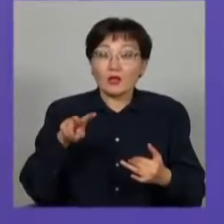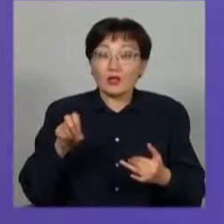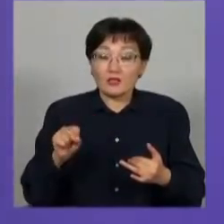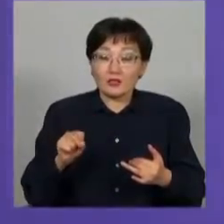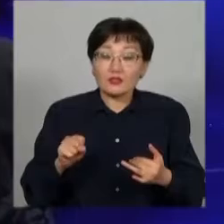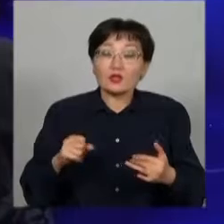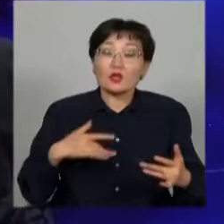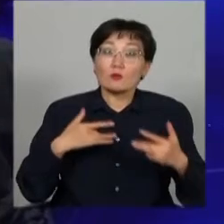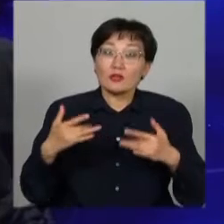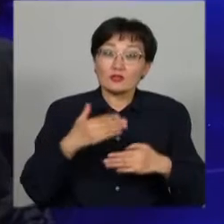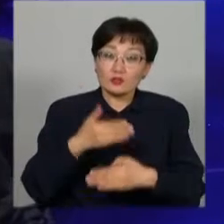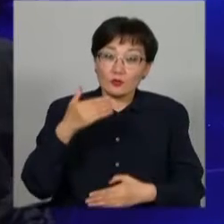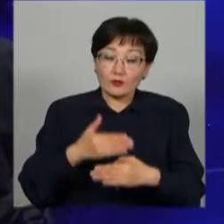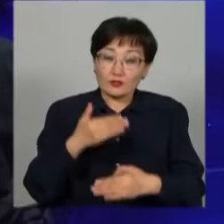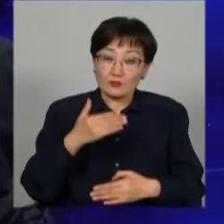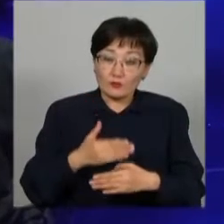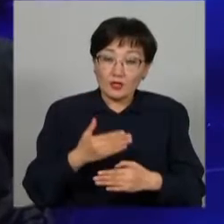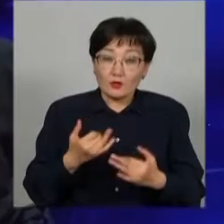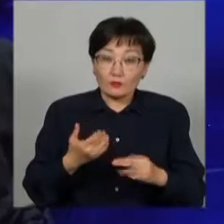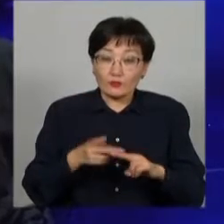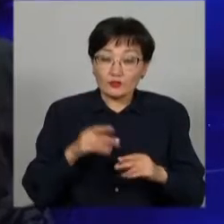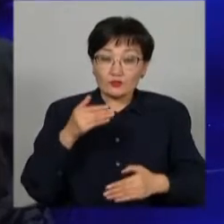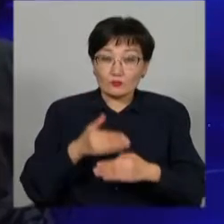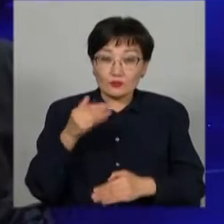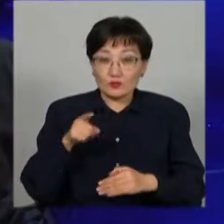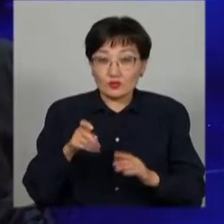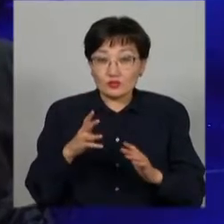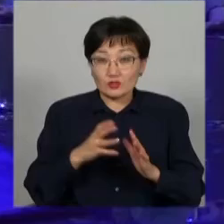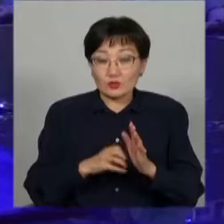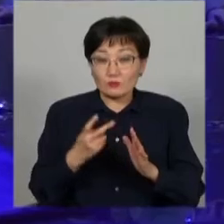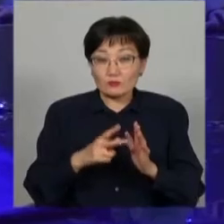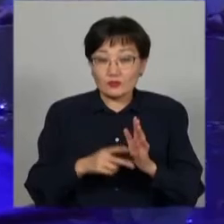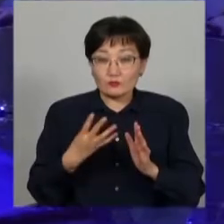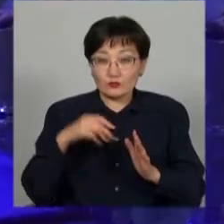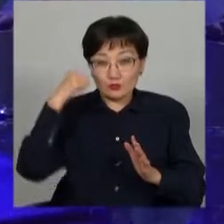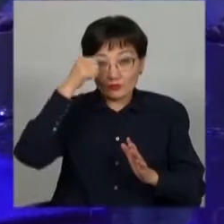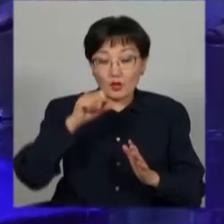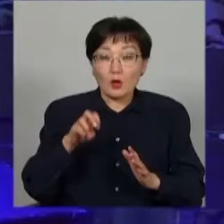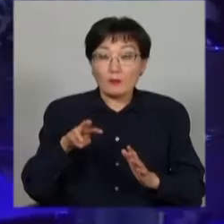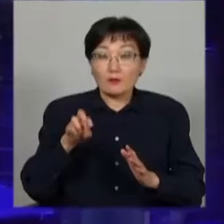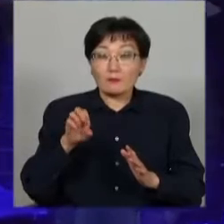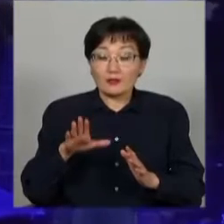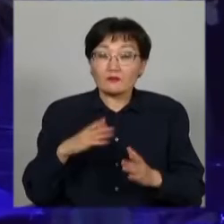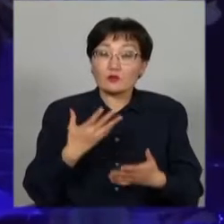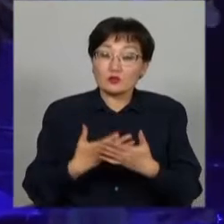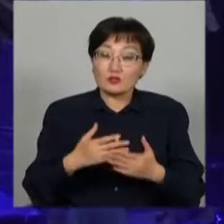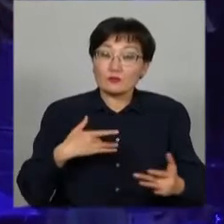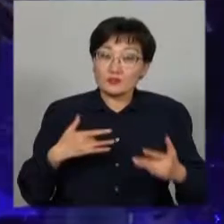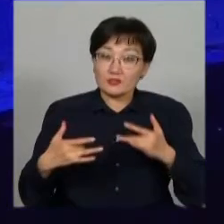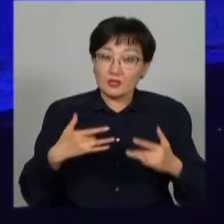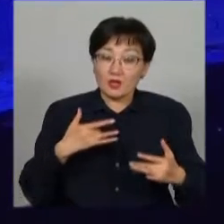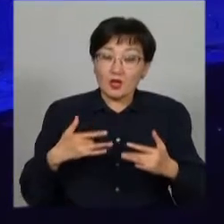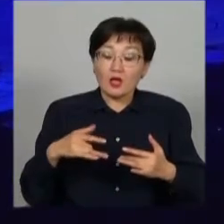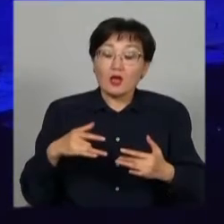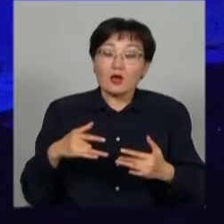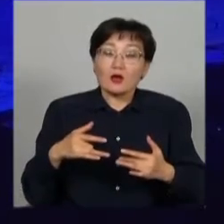Әбдіжәміл Нұрпейісовтің шығармасын негізге алған. Әрі бұл қойылым 1974 жылы Әзірбайжан Мәмбетов сахналаған спектакльдің ремейк екенін